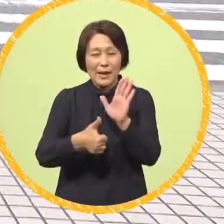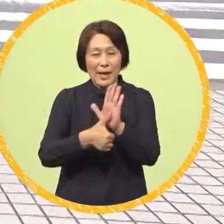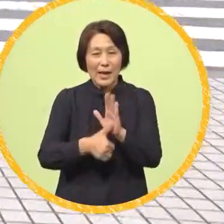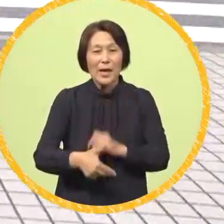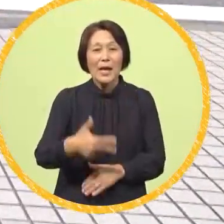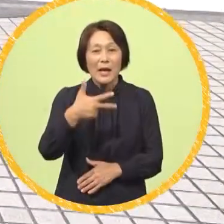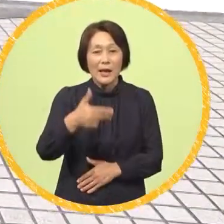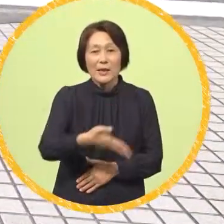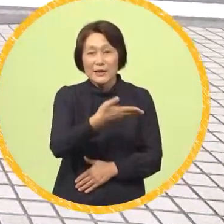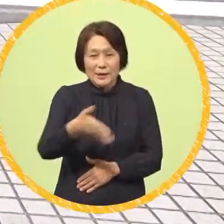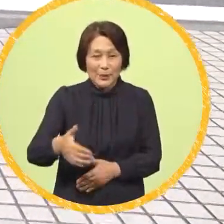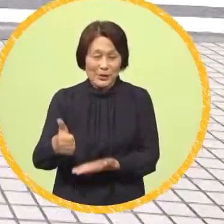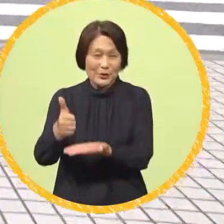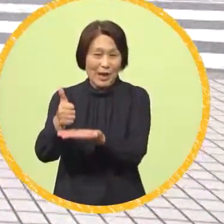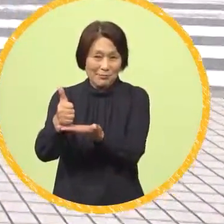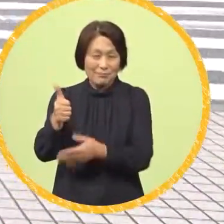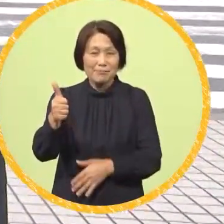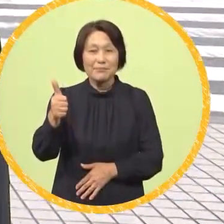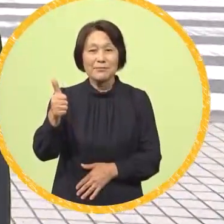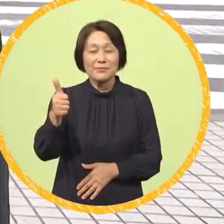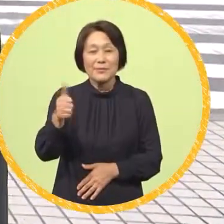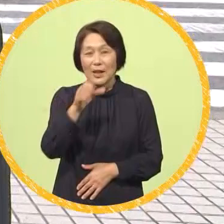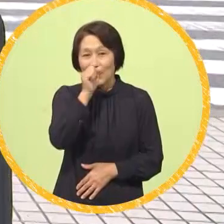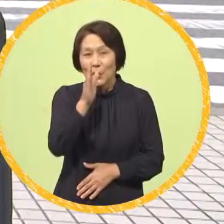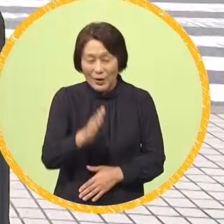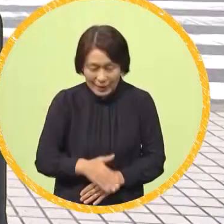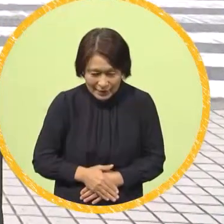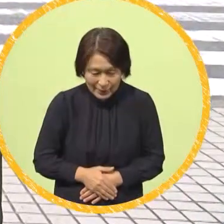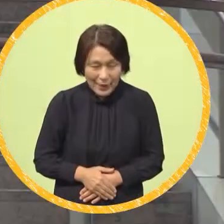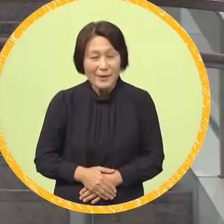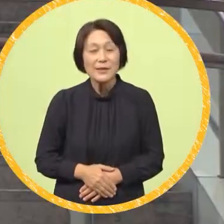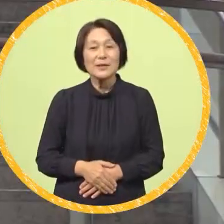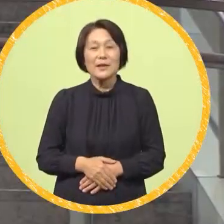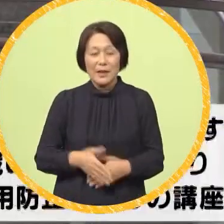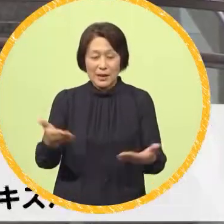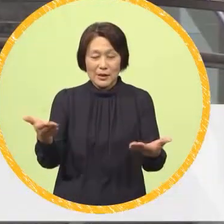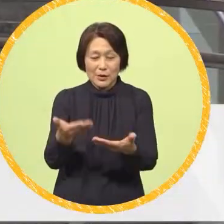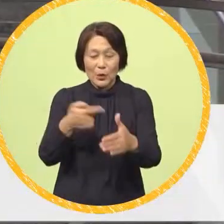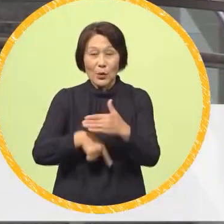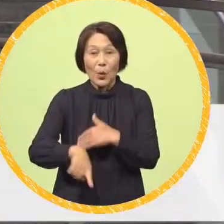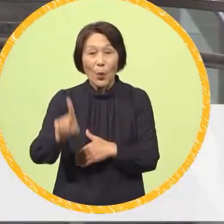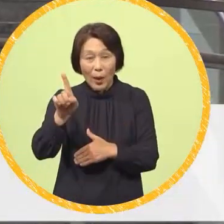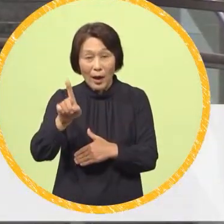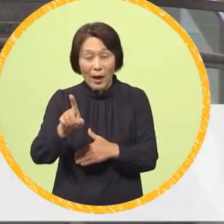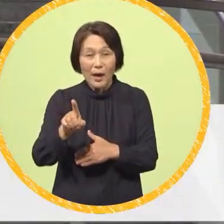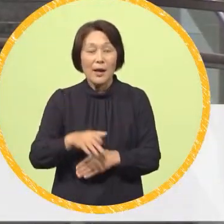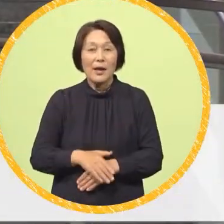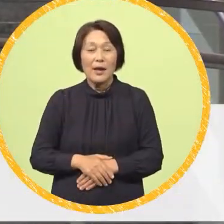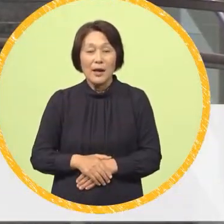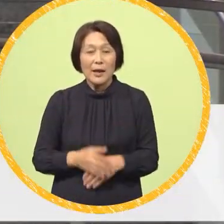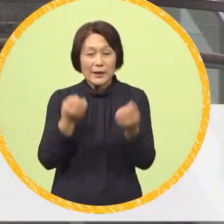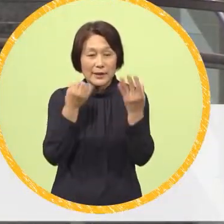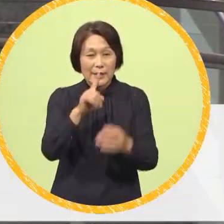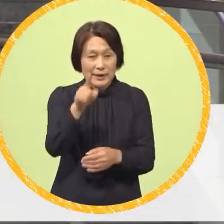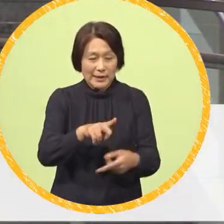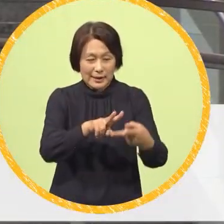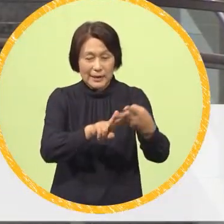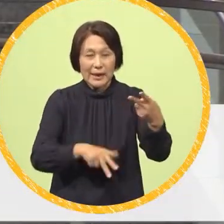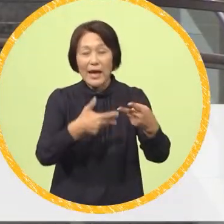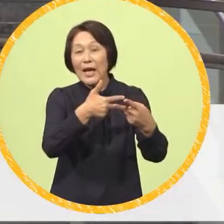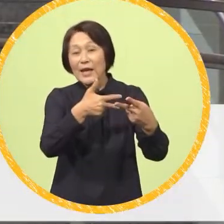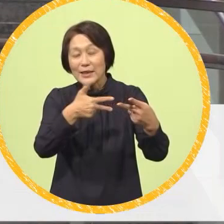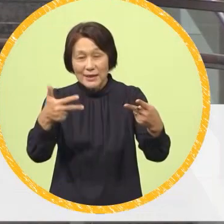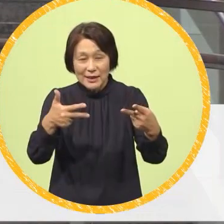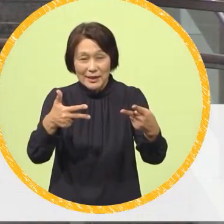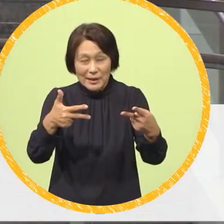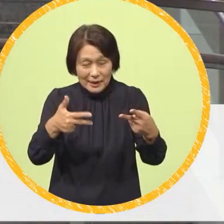捜査伝承官の清水さん。 よろしくお願いします。 薬物捜査伝承官とは、県警 OB が新人刑事に薬物捜査の